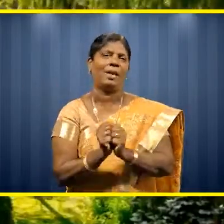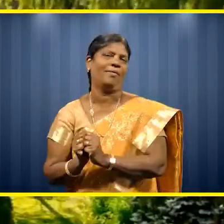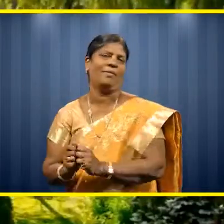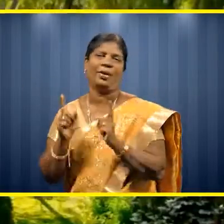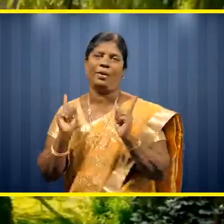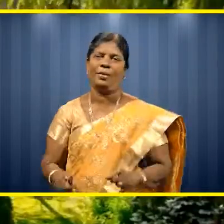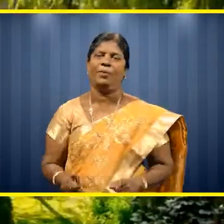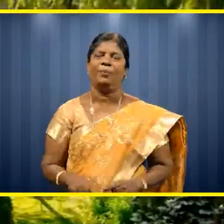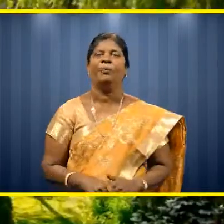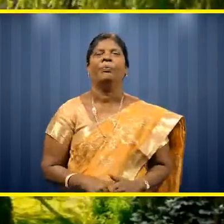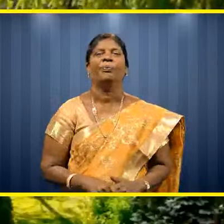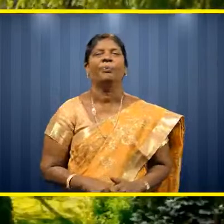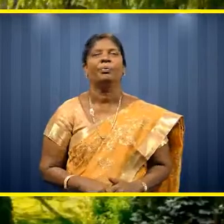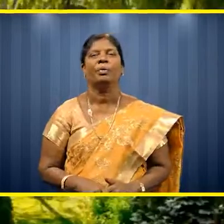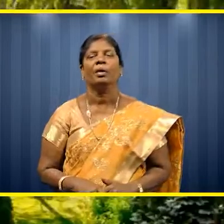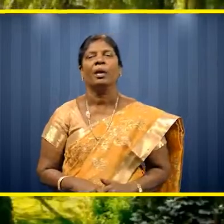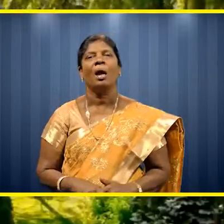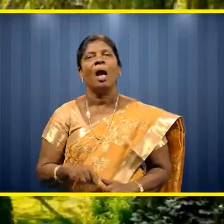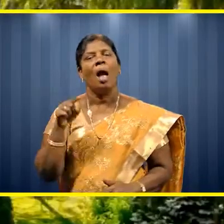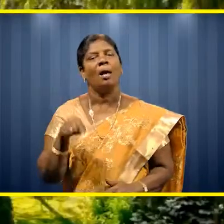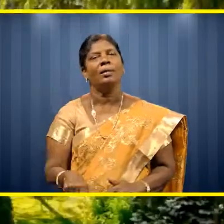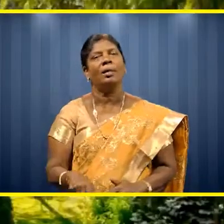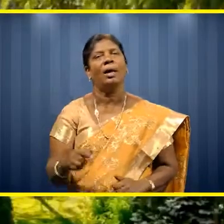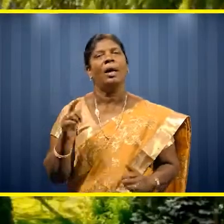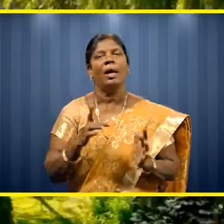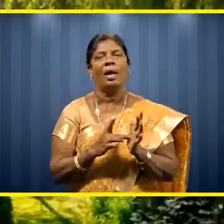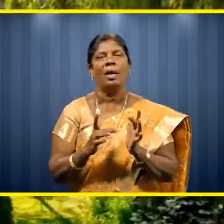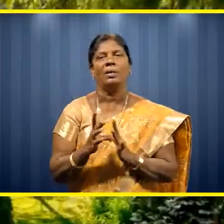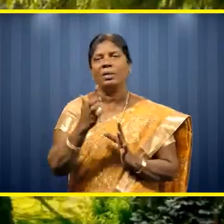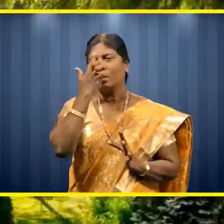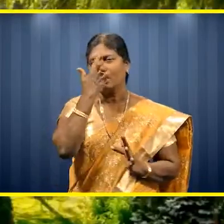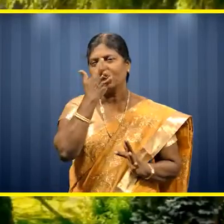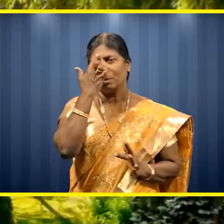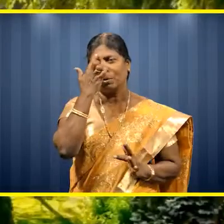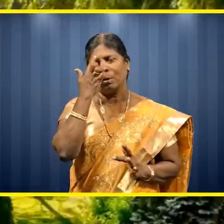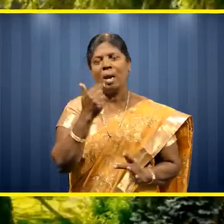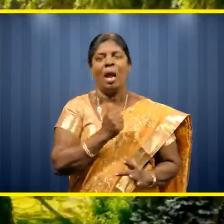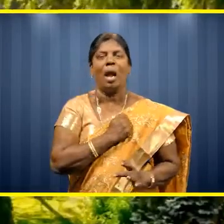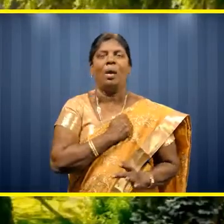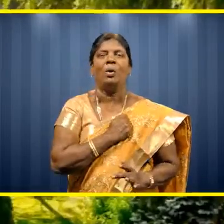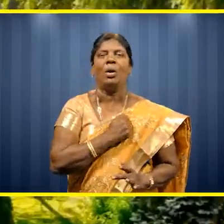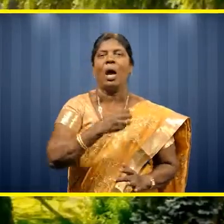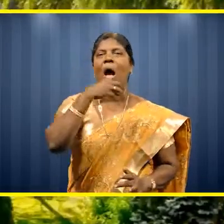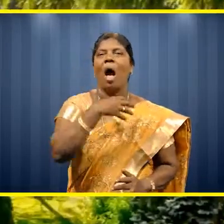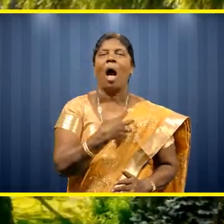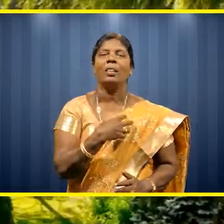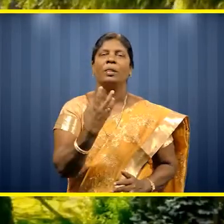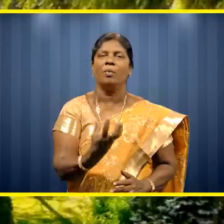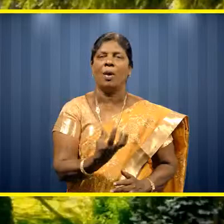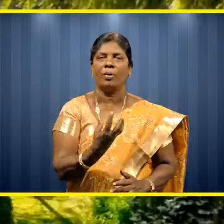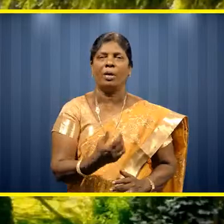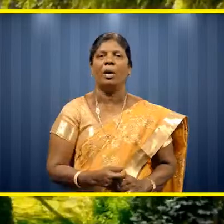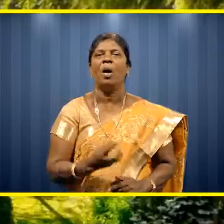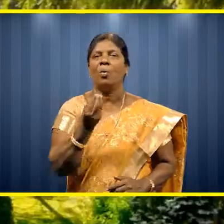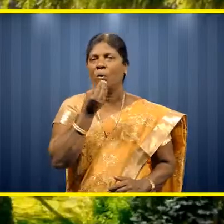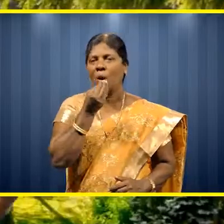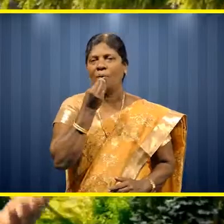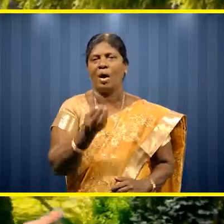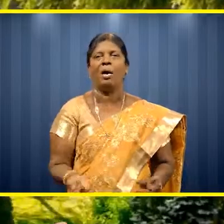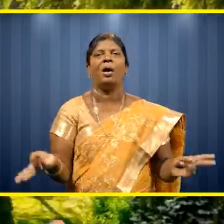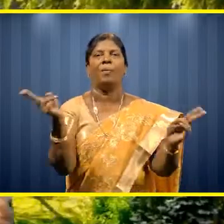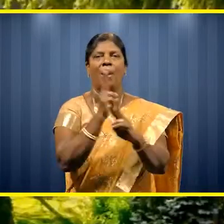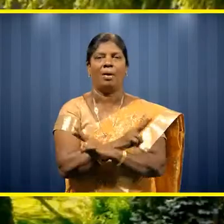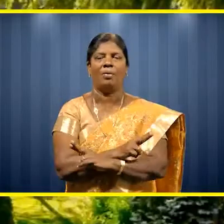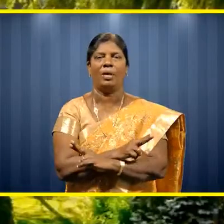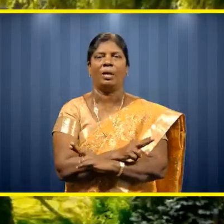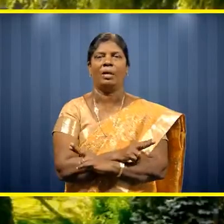வேண்டும்? நீங்கள் ஒரு காரியம் செய்ய வேண்டும். அந்த இயேசு கிறிஸ்து என்னுடைய ஆத்மாவுக்கு ஒரு